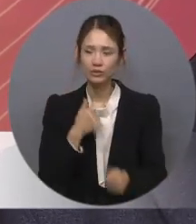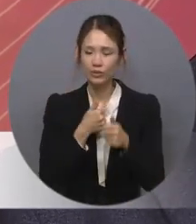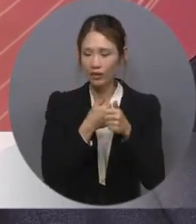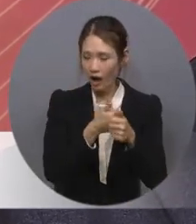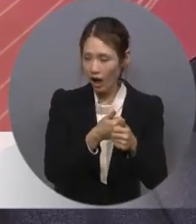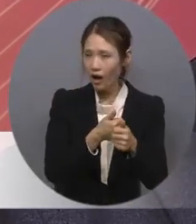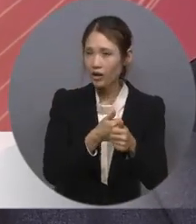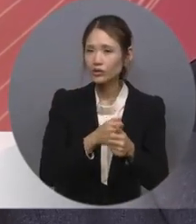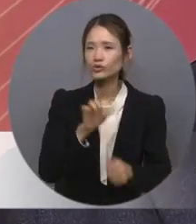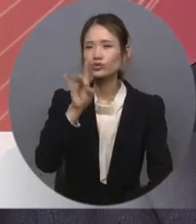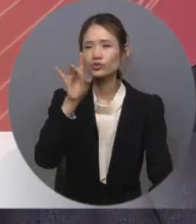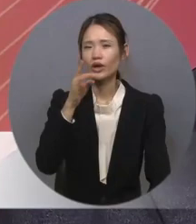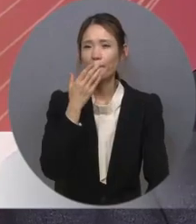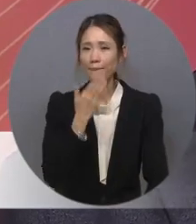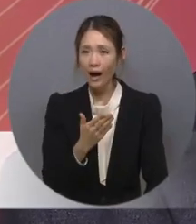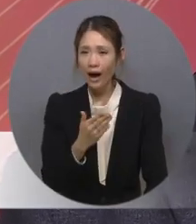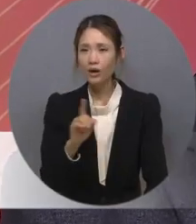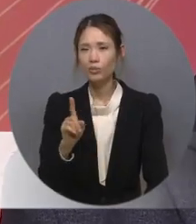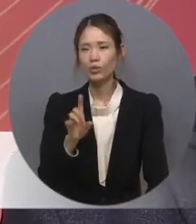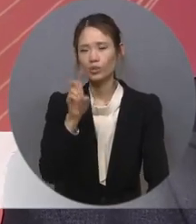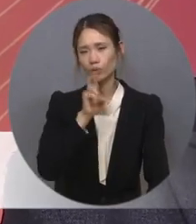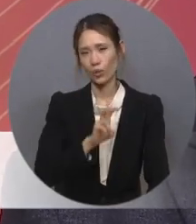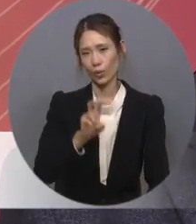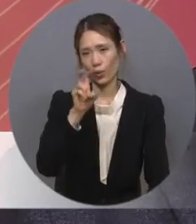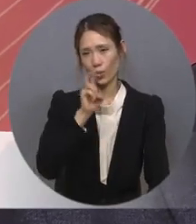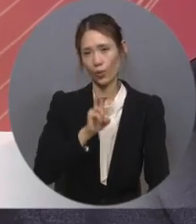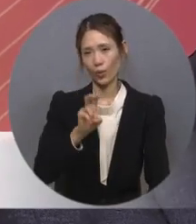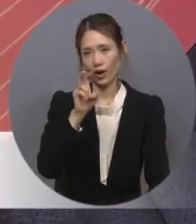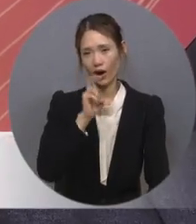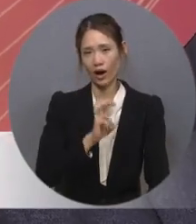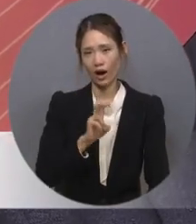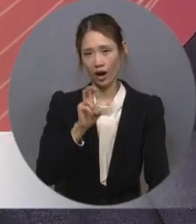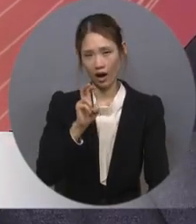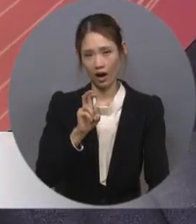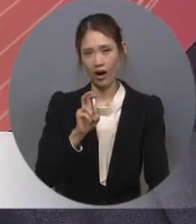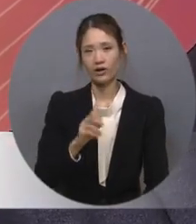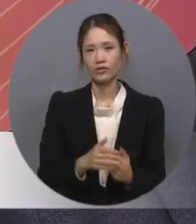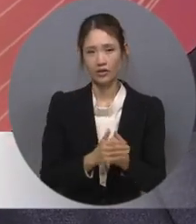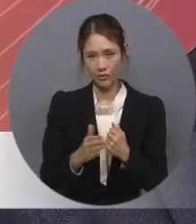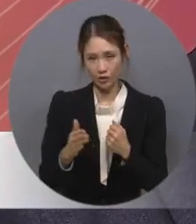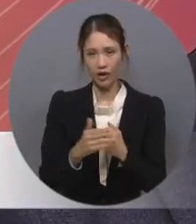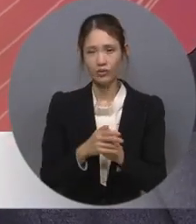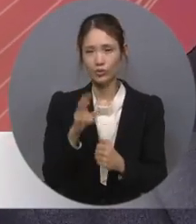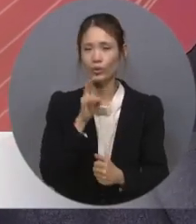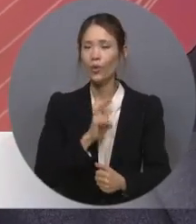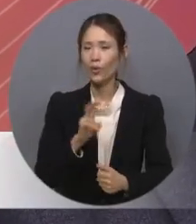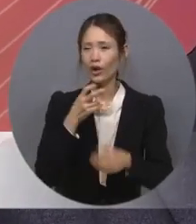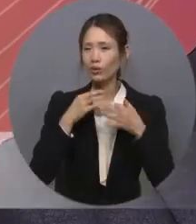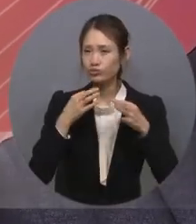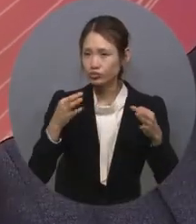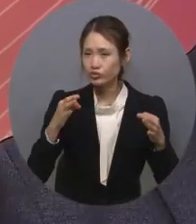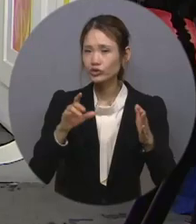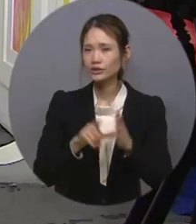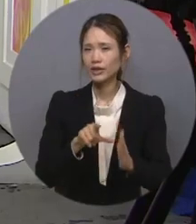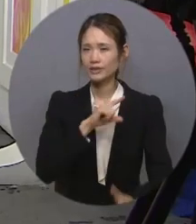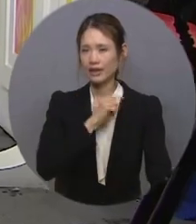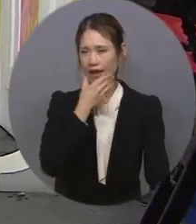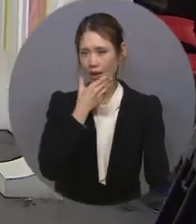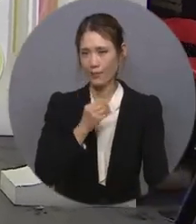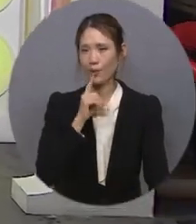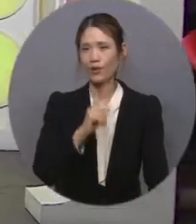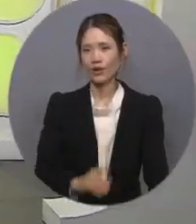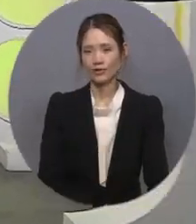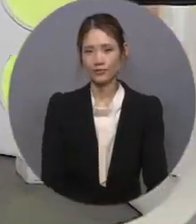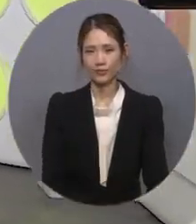따라서 유일하게 할 수 있는 게 노래가 되었어요. 그래서 노래할 때 가장 행복하다고.